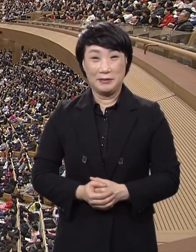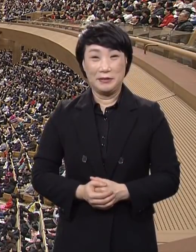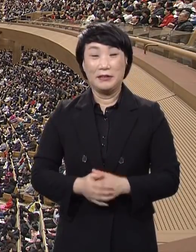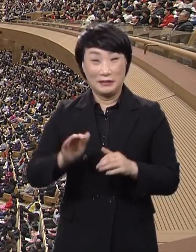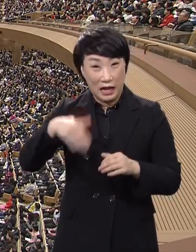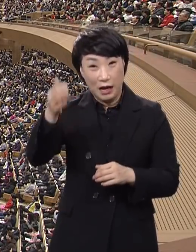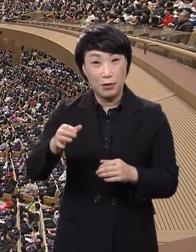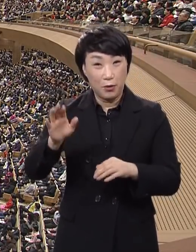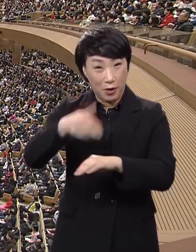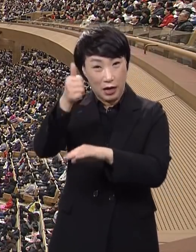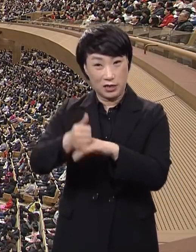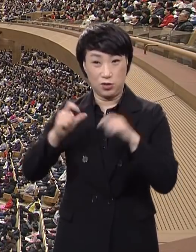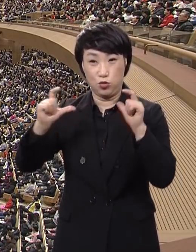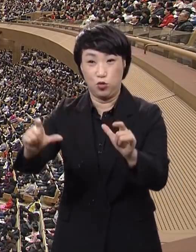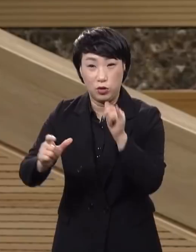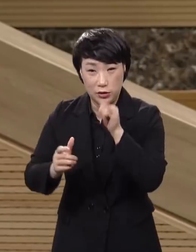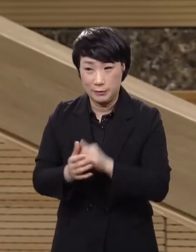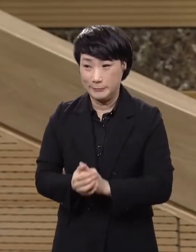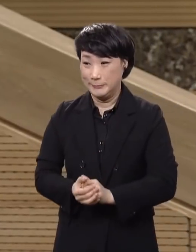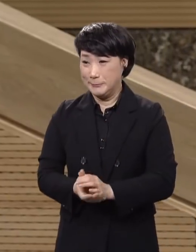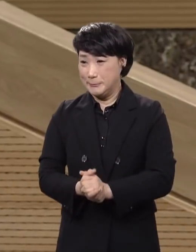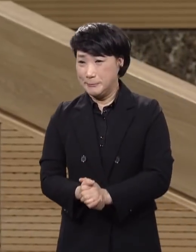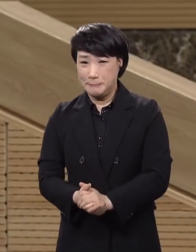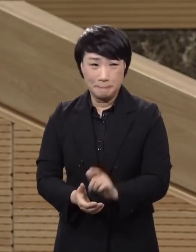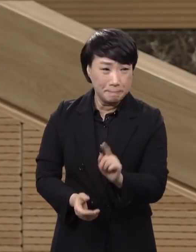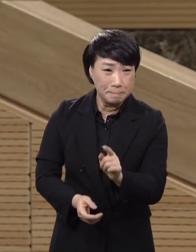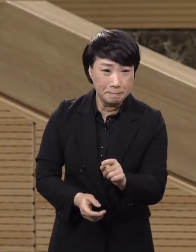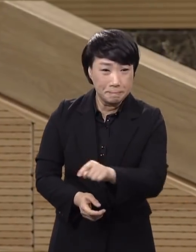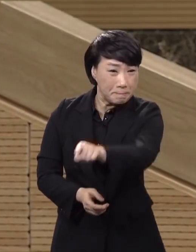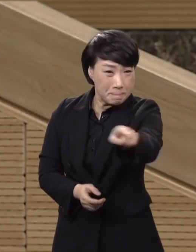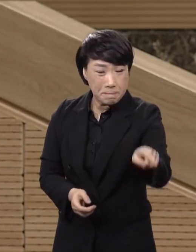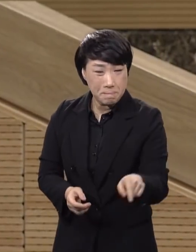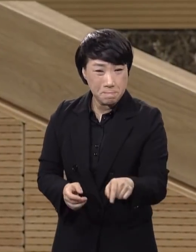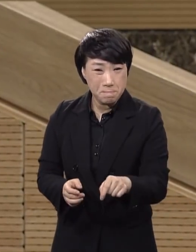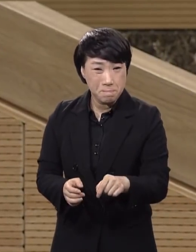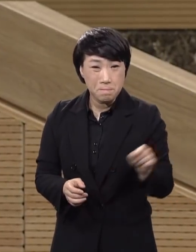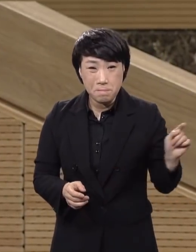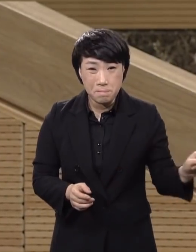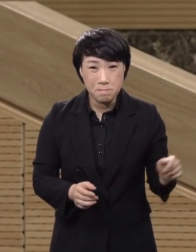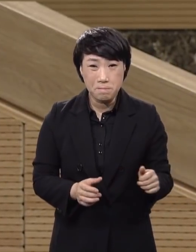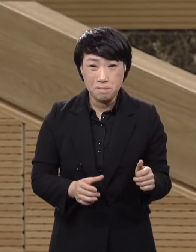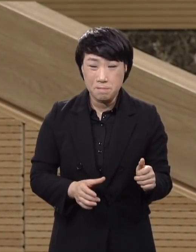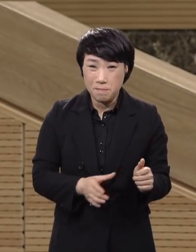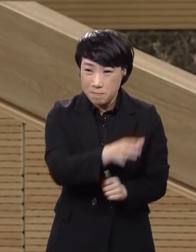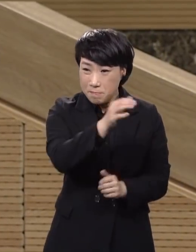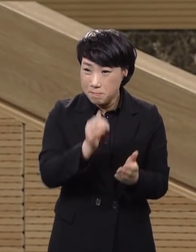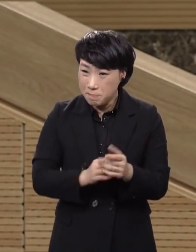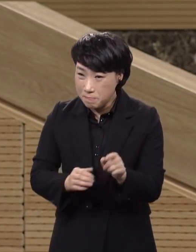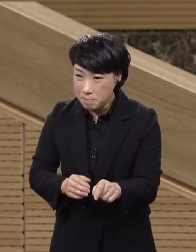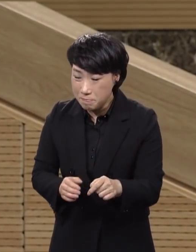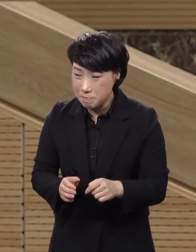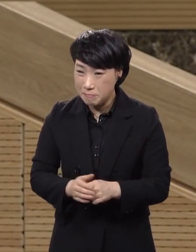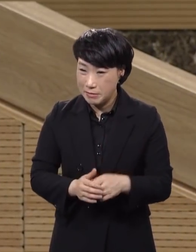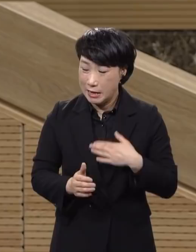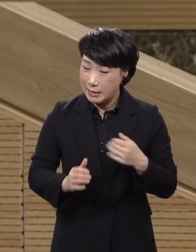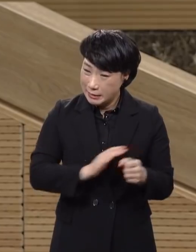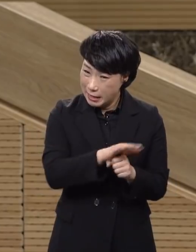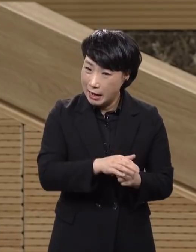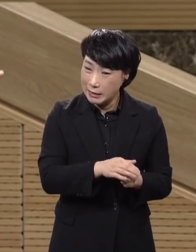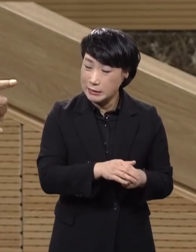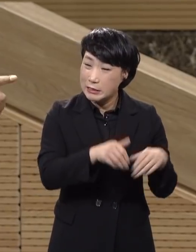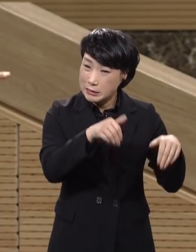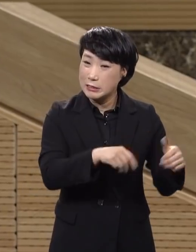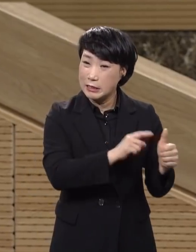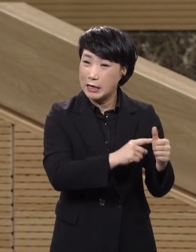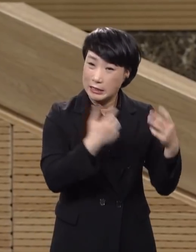그 다음에 왕이 뭐라고 하느냐? 저놈들이 모압에서 내 총애를 받는